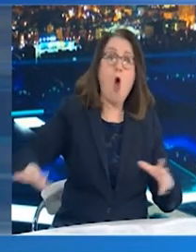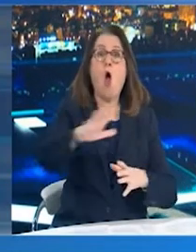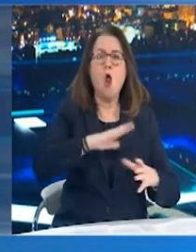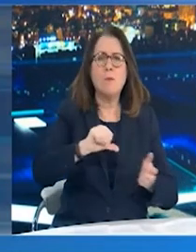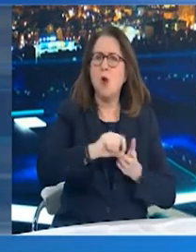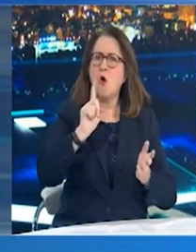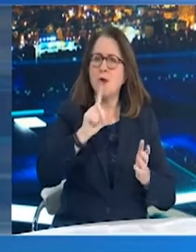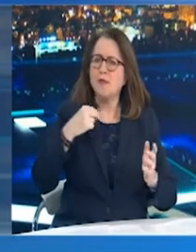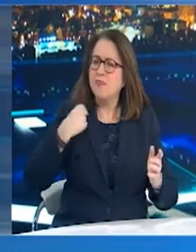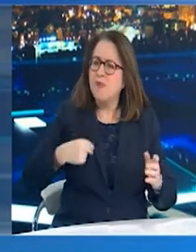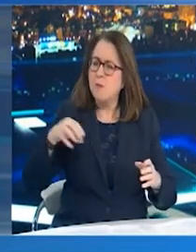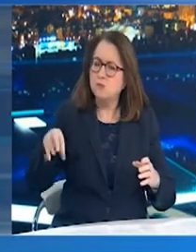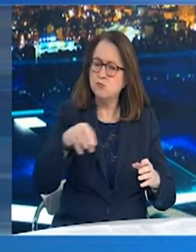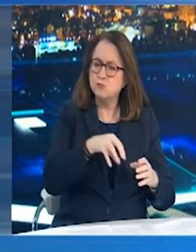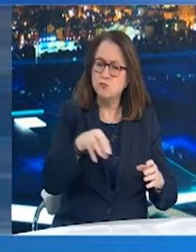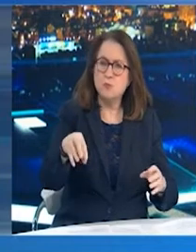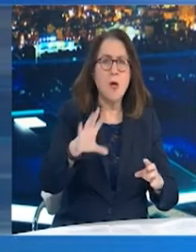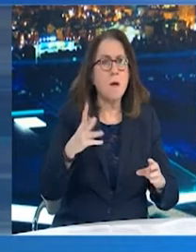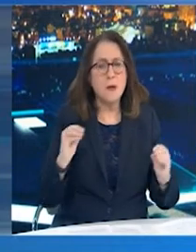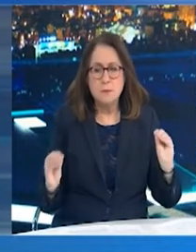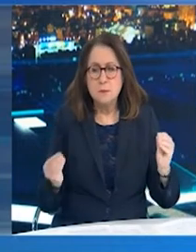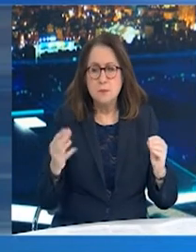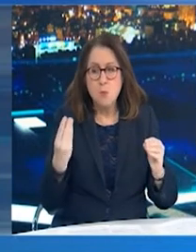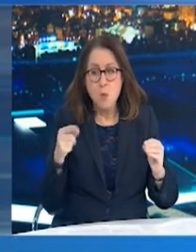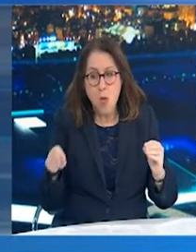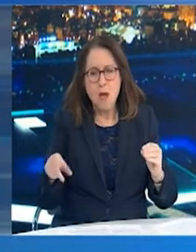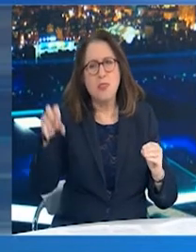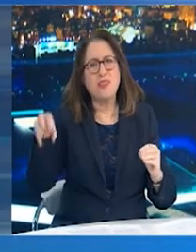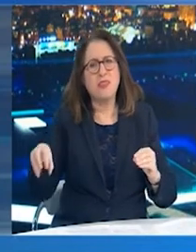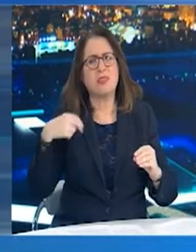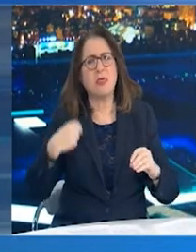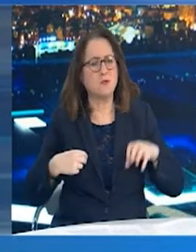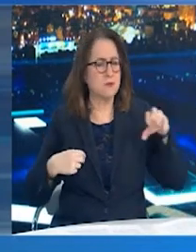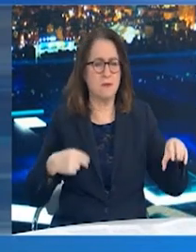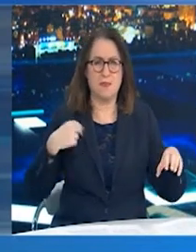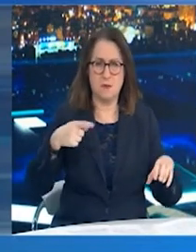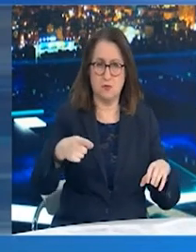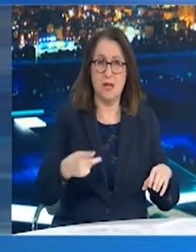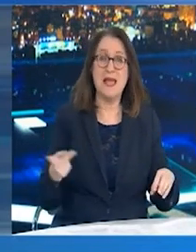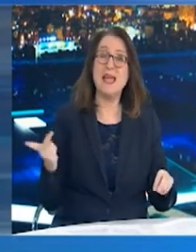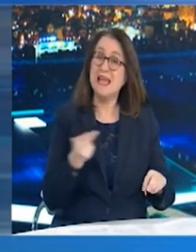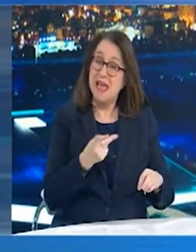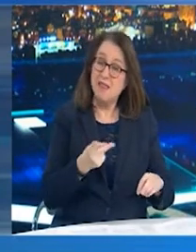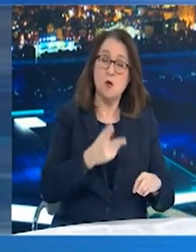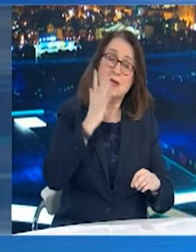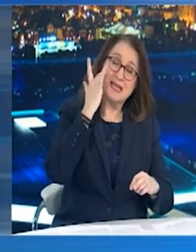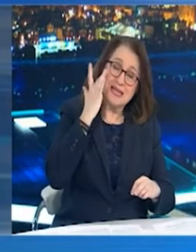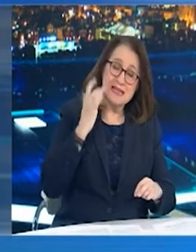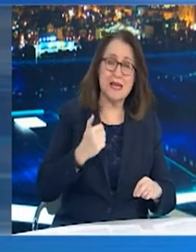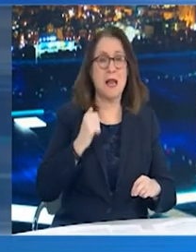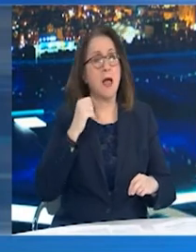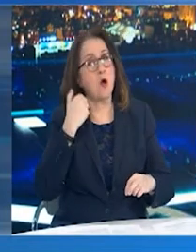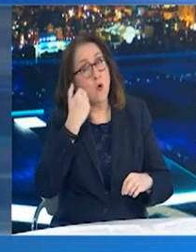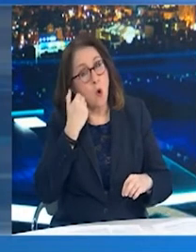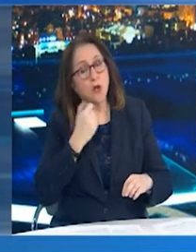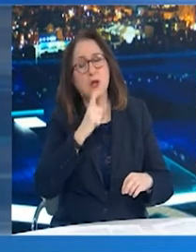ενότητες ή και ολόκληρες περιφέρειες αν το επιβάλλουν τα δεδομένα. Και στα δύο επίπεδα ισχύουν οριζόντια μέτρα για όλη την επικράτεια, που αποτελούν